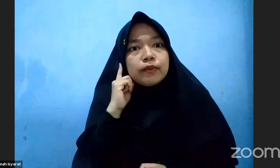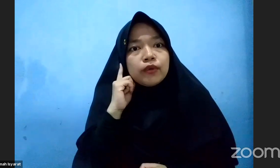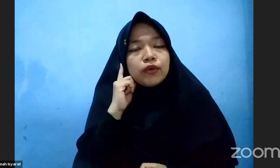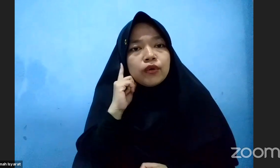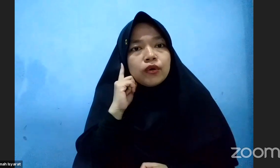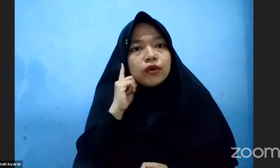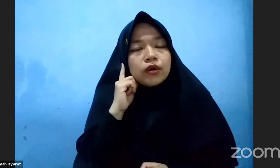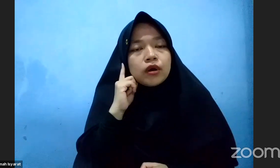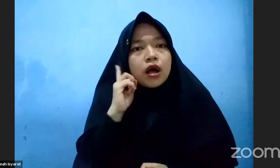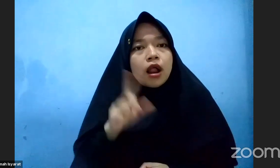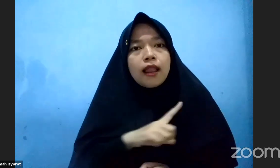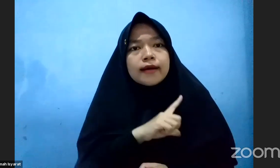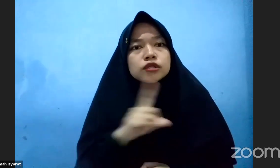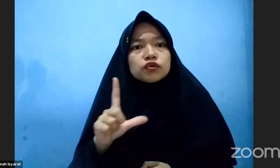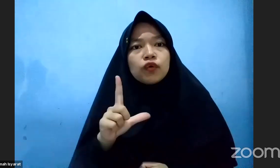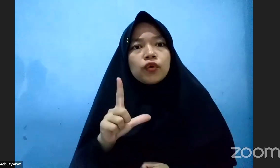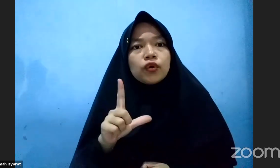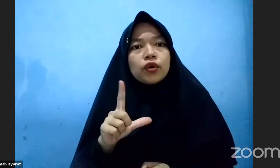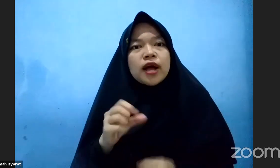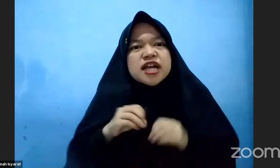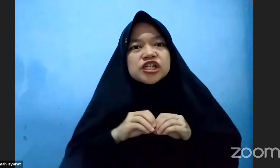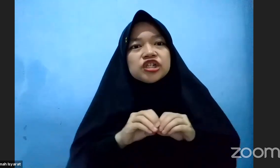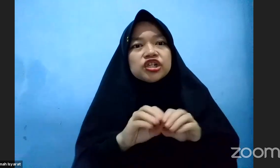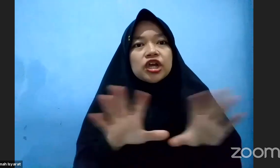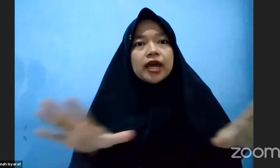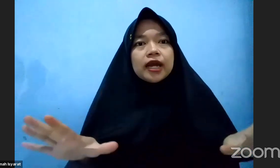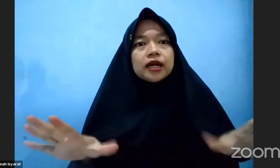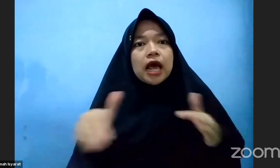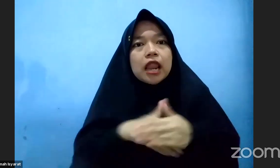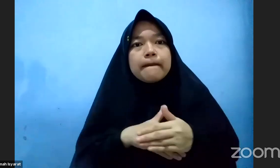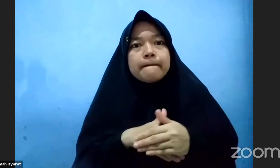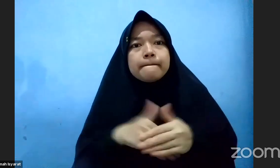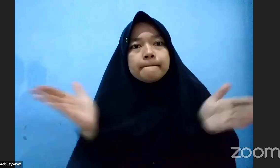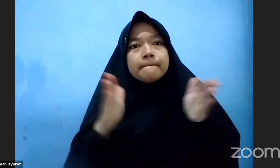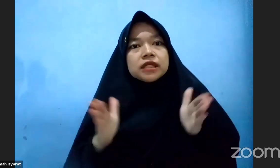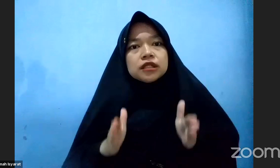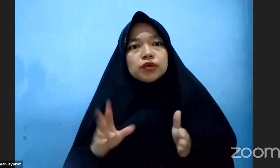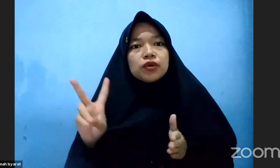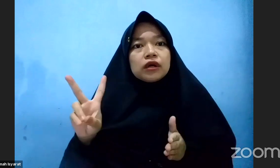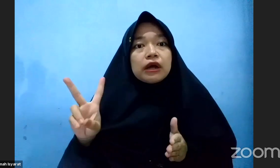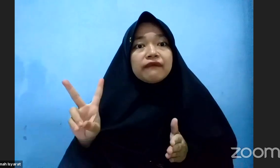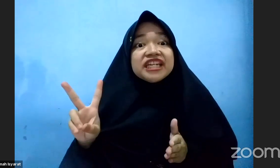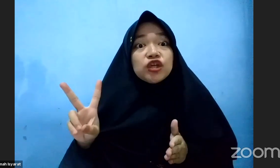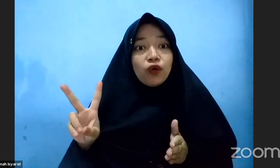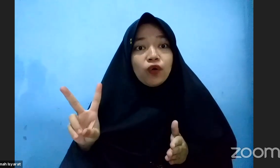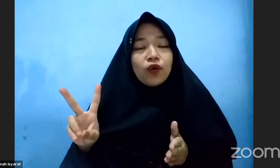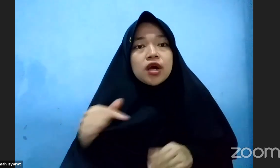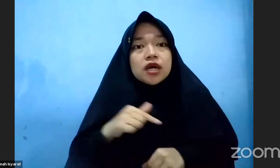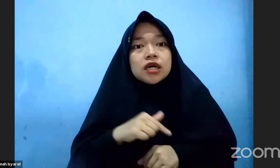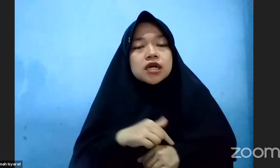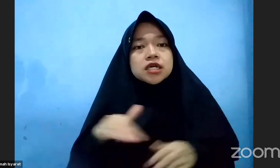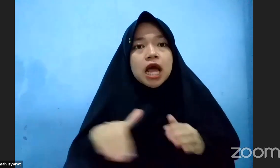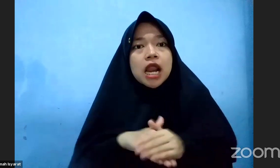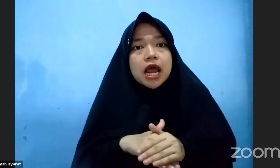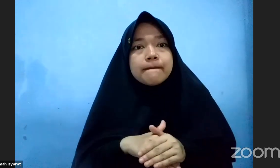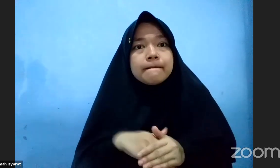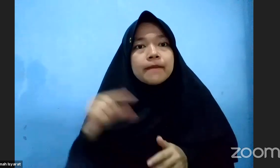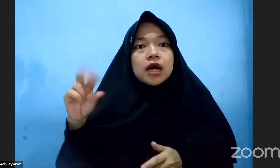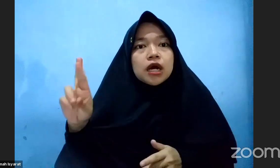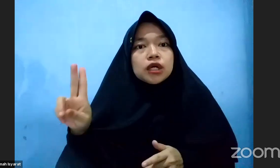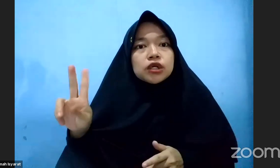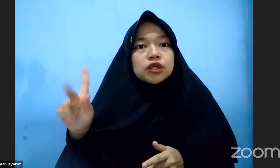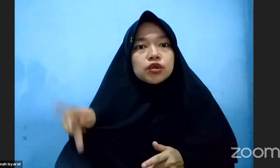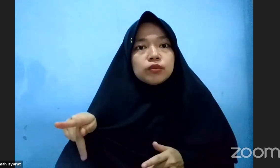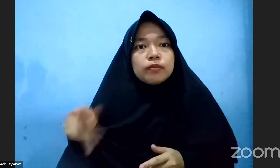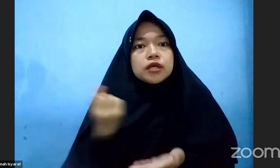buka apa untuk menshare bahwa di beberapa grup ya Beberapa grup supaya Hai mereka mengetahui